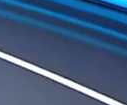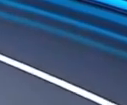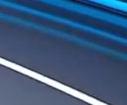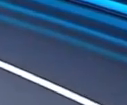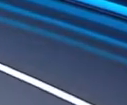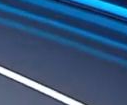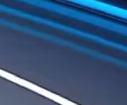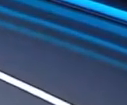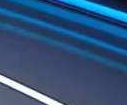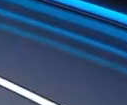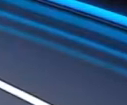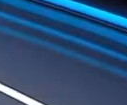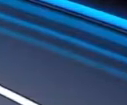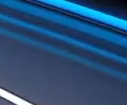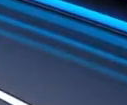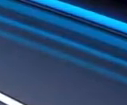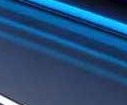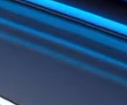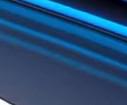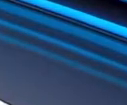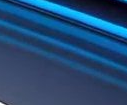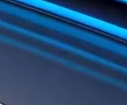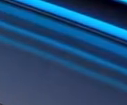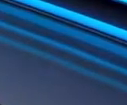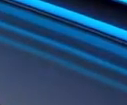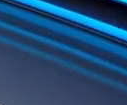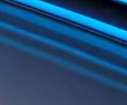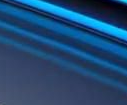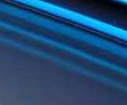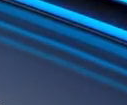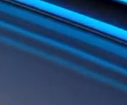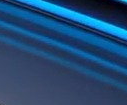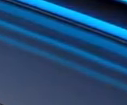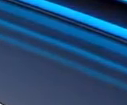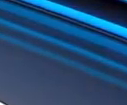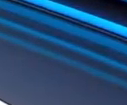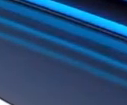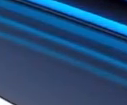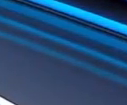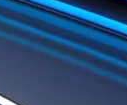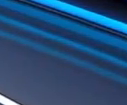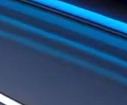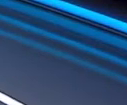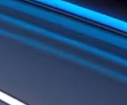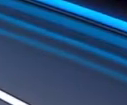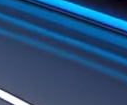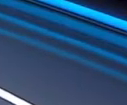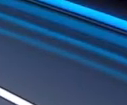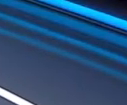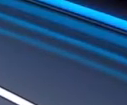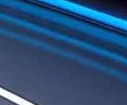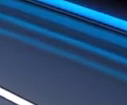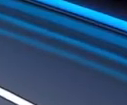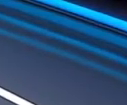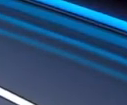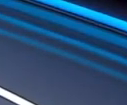Amerika başta olmak üzere tüm dünyaya çok net bir mesaj gönderdi. Ya bize söz verildiği şekilde bölge terör